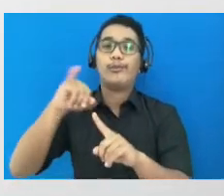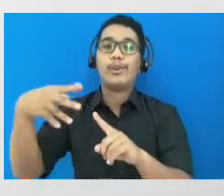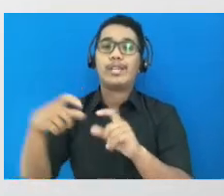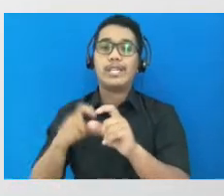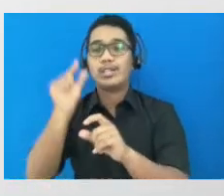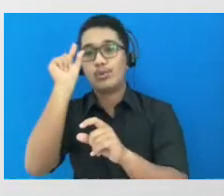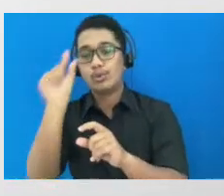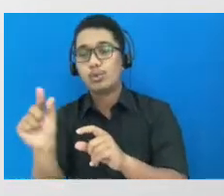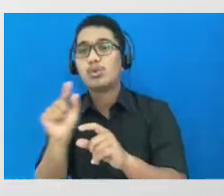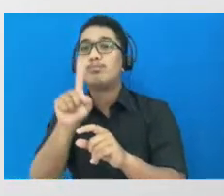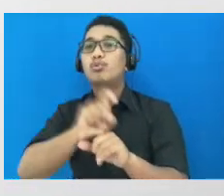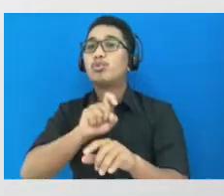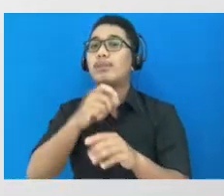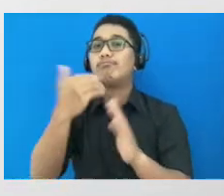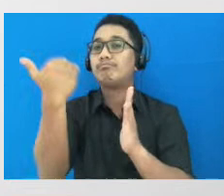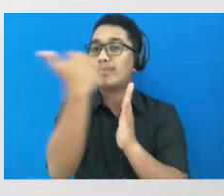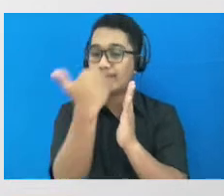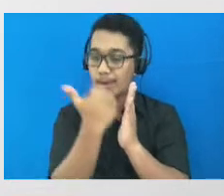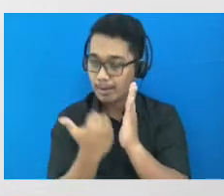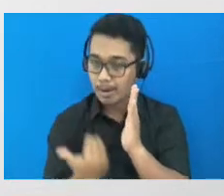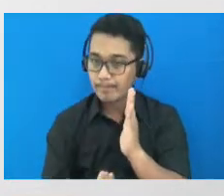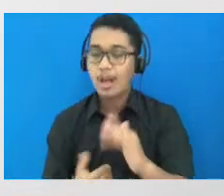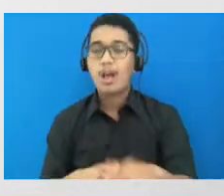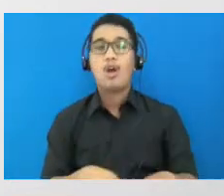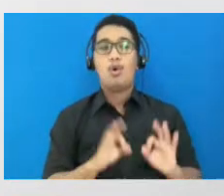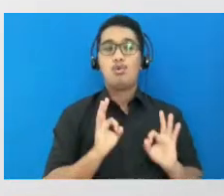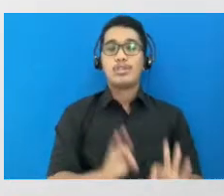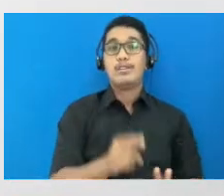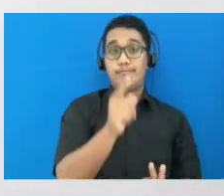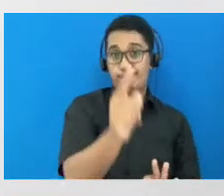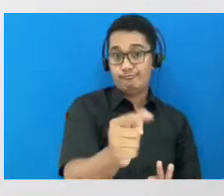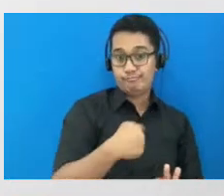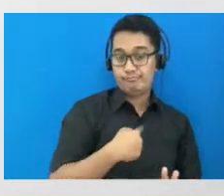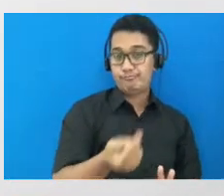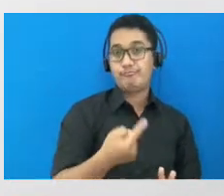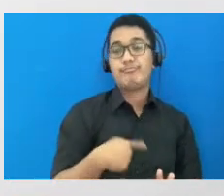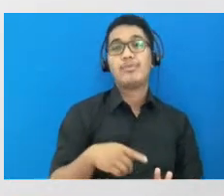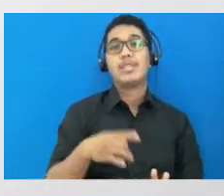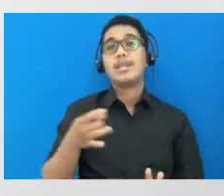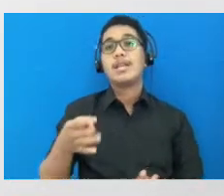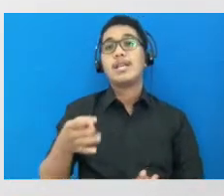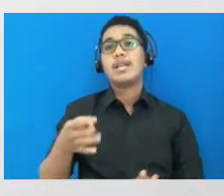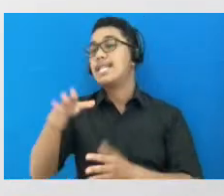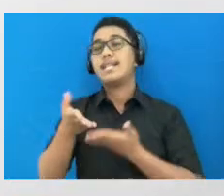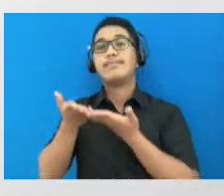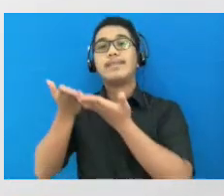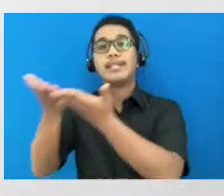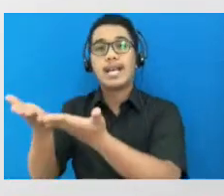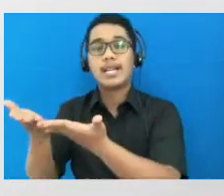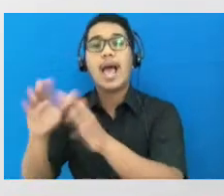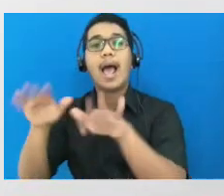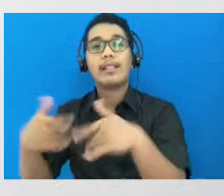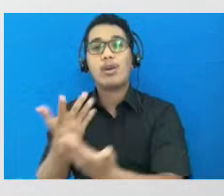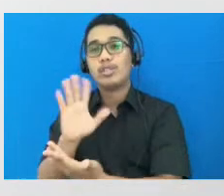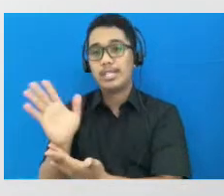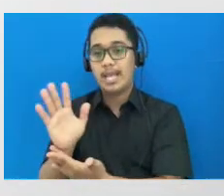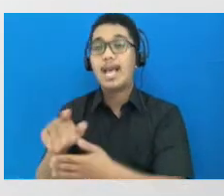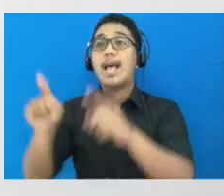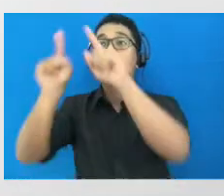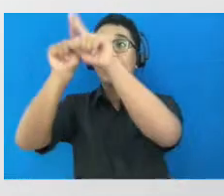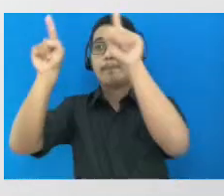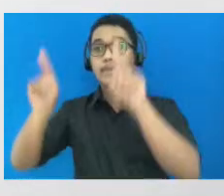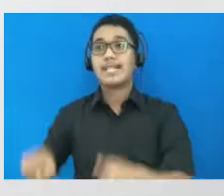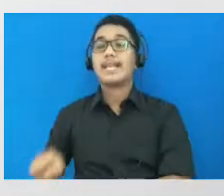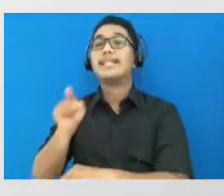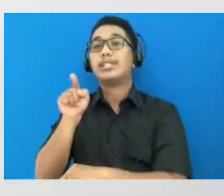A, B, C, dan lain-lain. Kita mengizinkan apa enggak. Nah, tampilan-tampilan permintaan izin cookies itu maksudnya